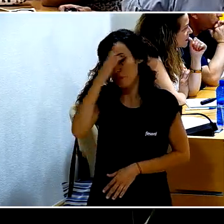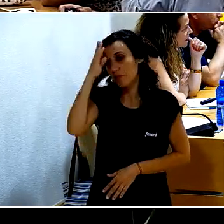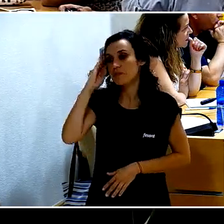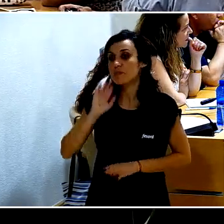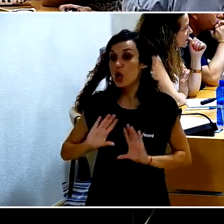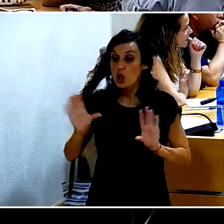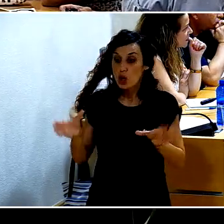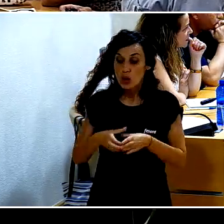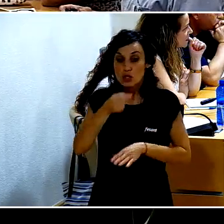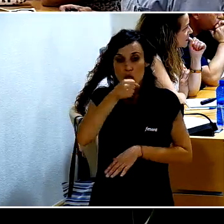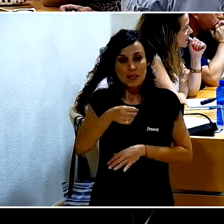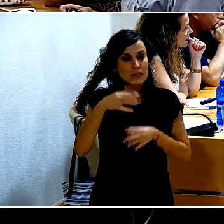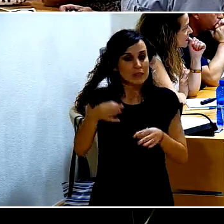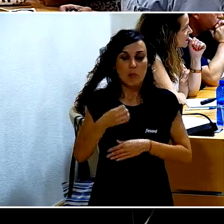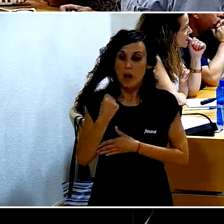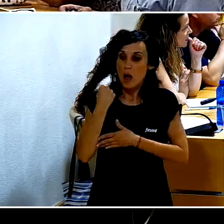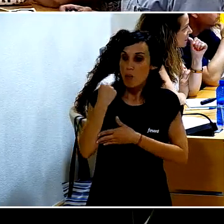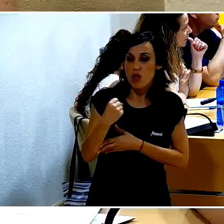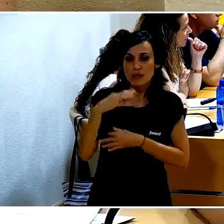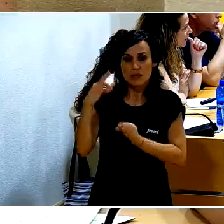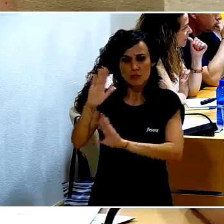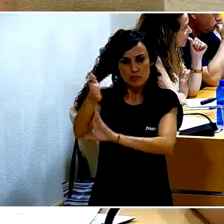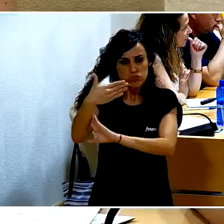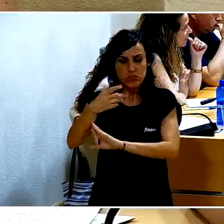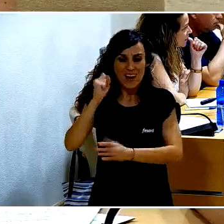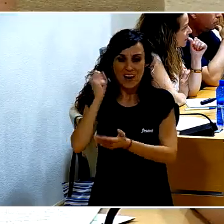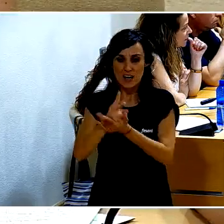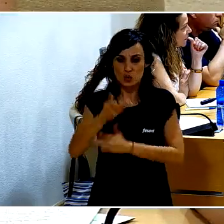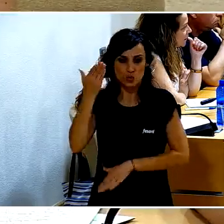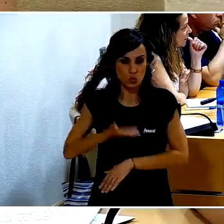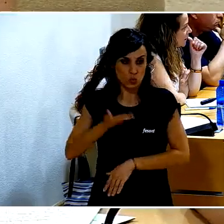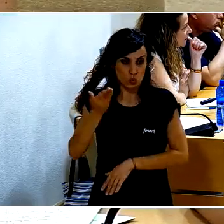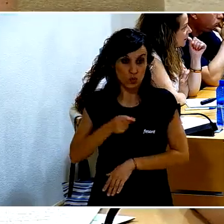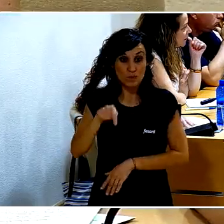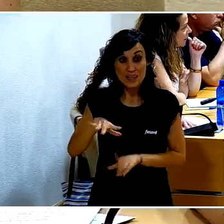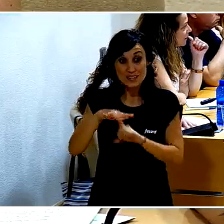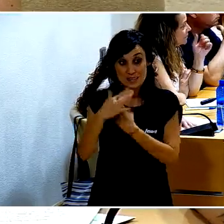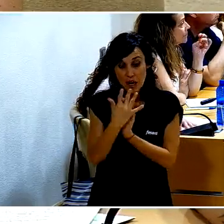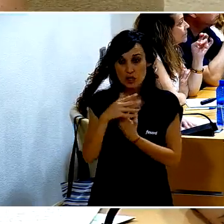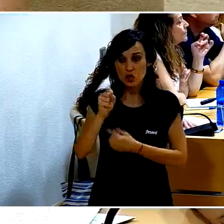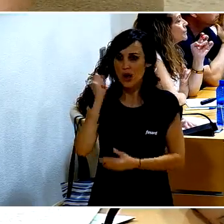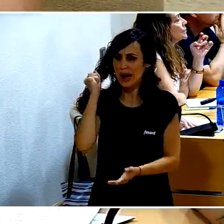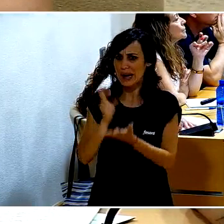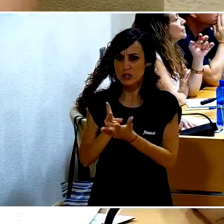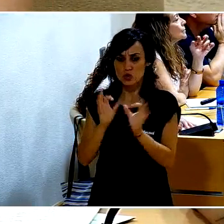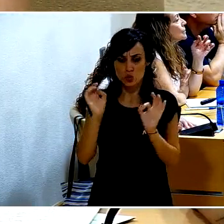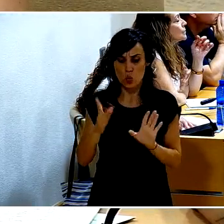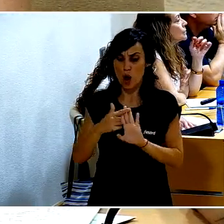Partit Socialista sempre ha afrontat i abanderat reptes importants. En aquest cas, reptes com en el